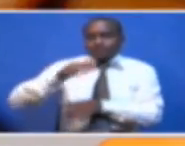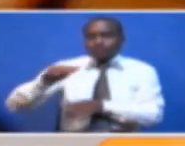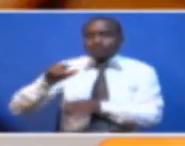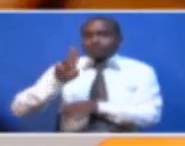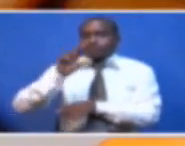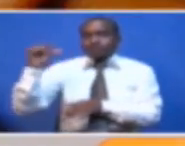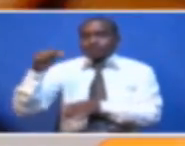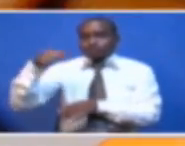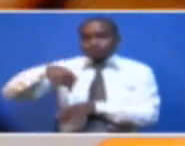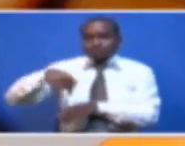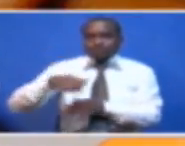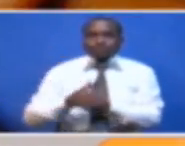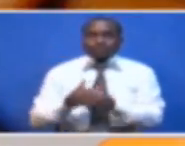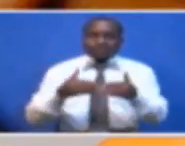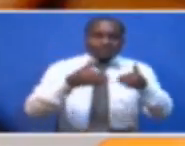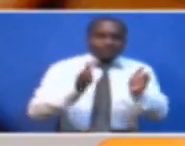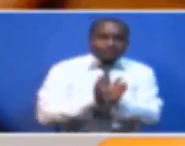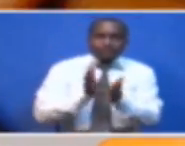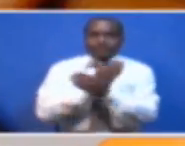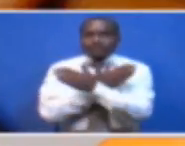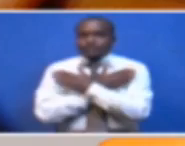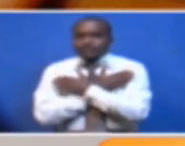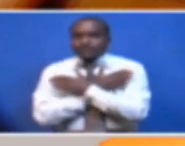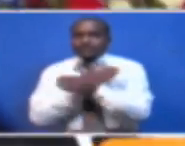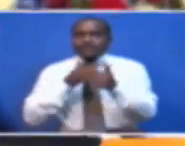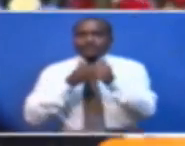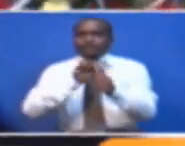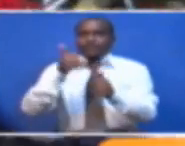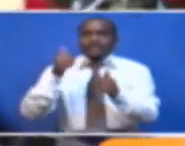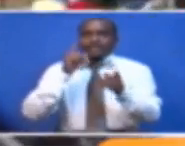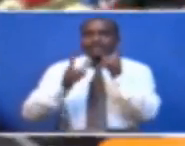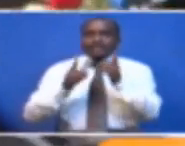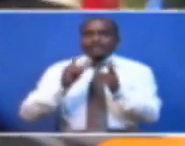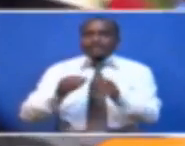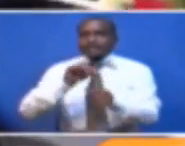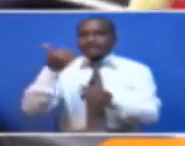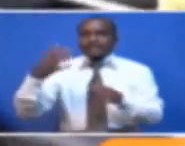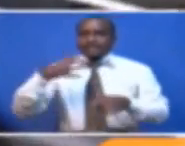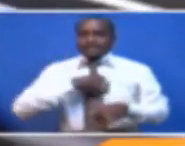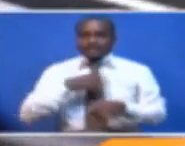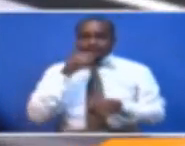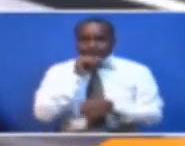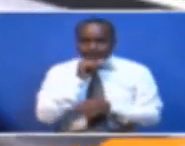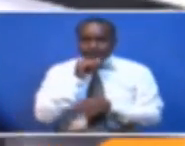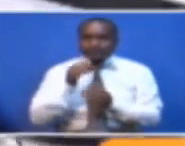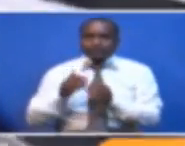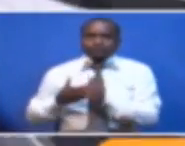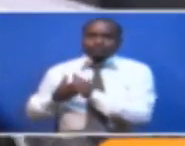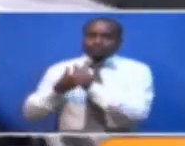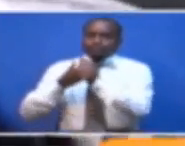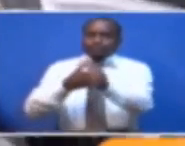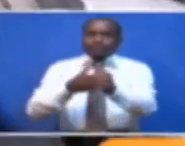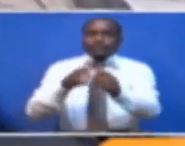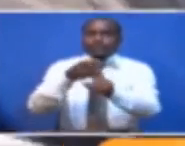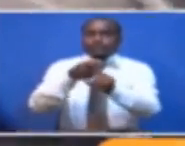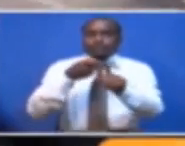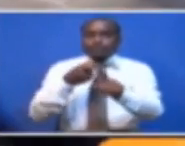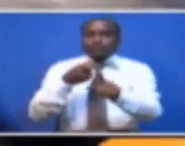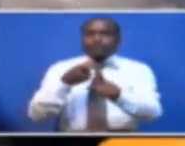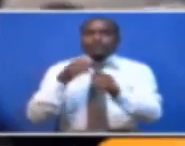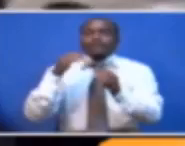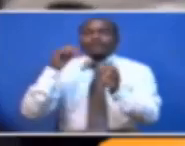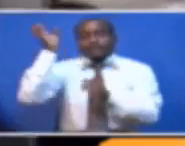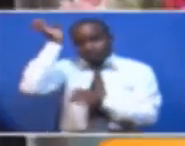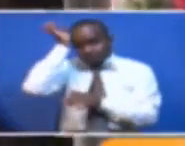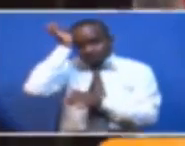leo. Jamaa na marafiki wakiongozwa na wanariadha wa sasa na wale waliostaafu walisindikiza mwili huo kutoka hifadhi ya Maiti ya hospitali ya